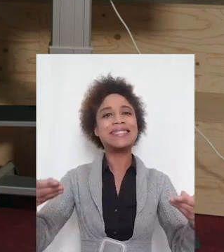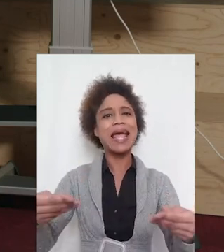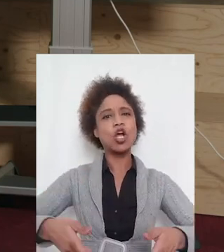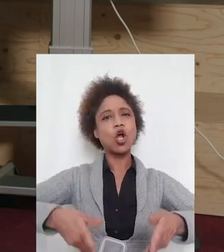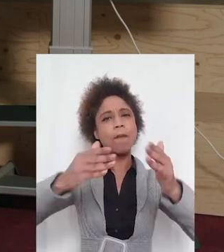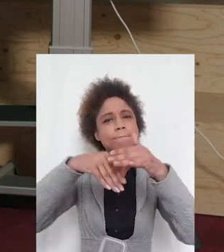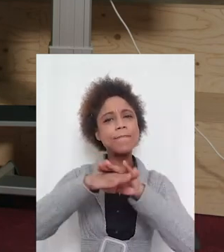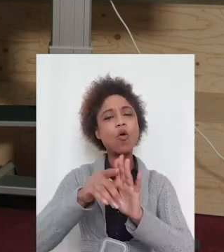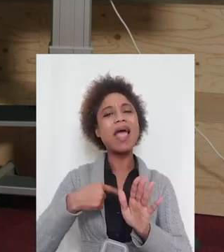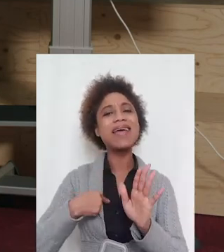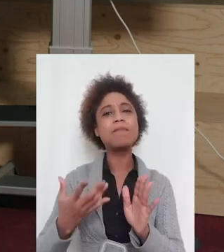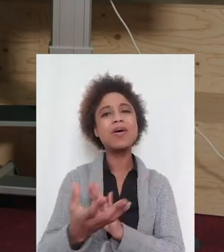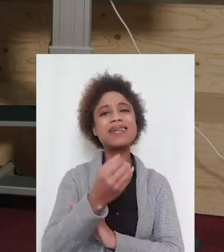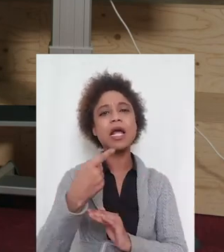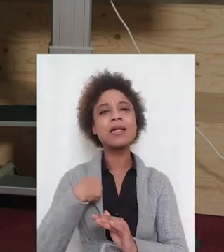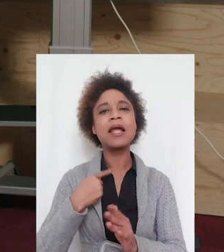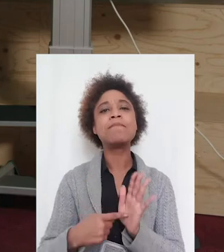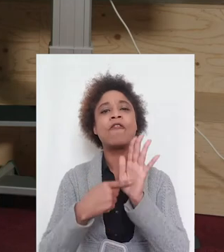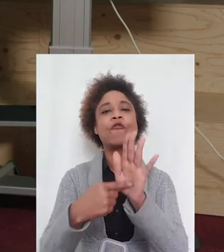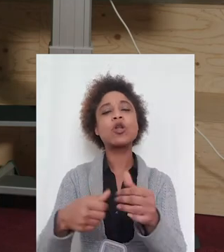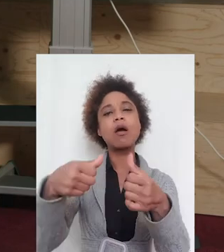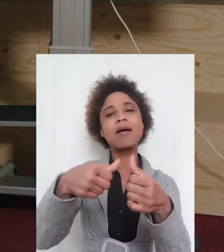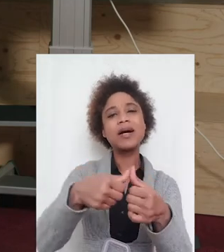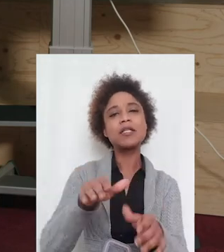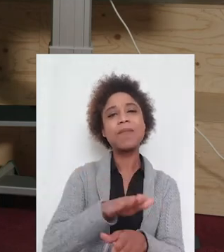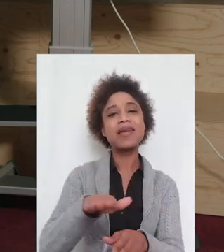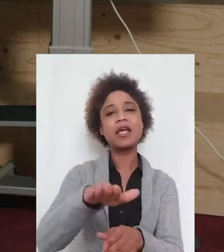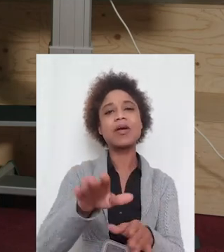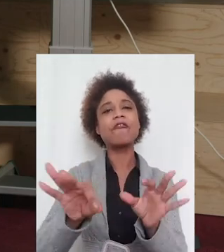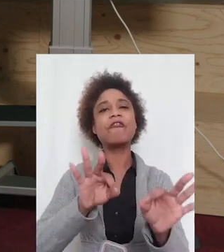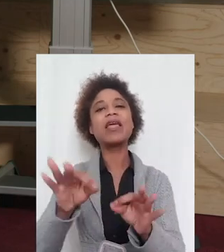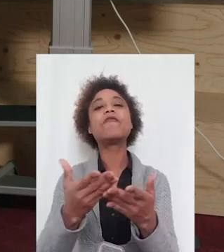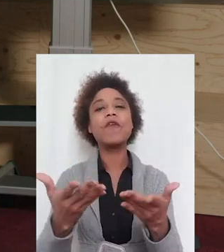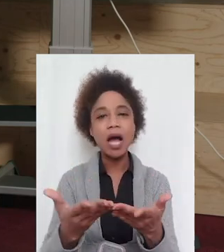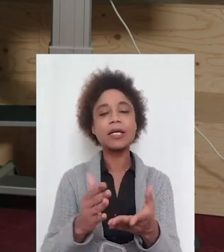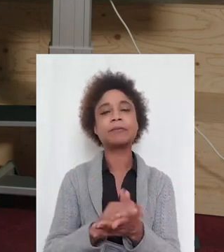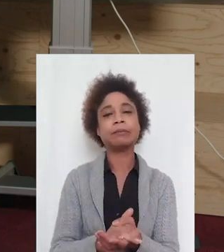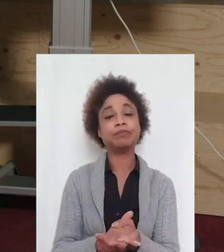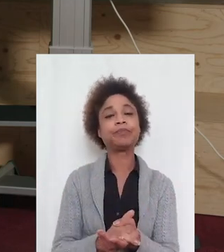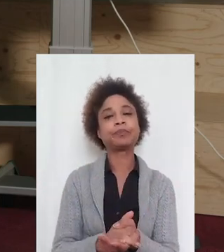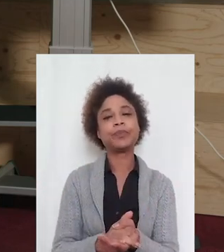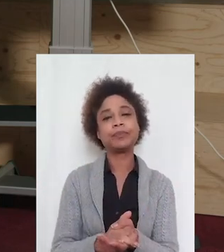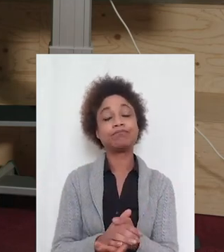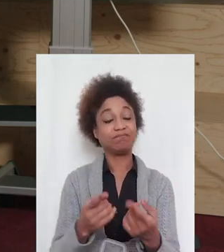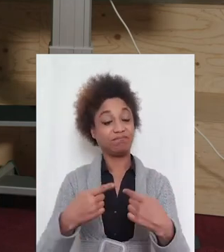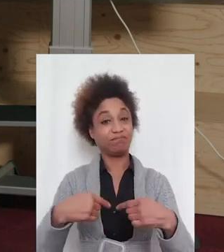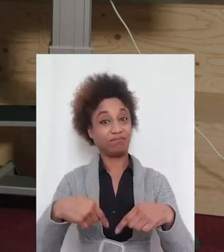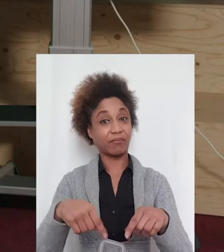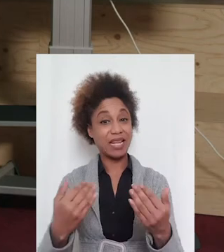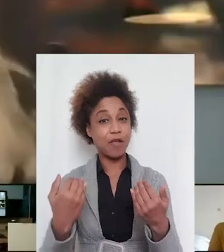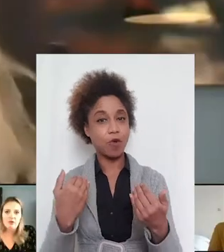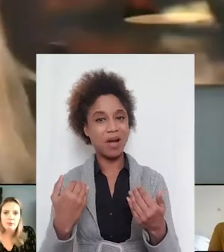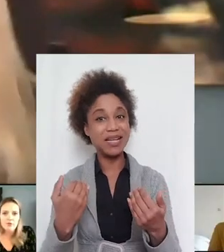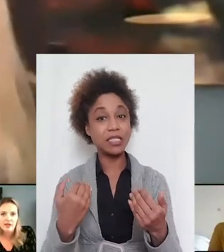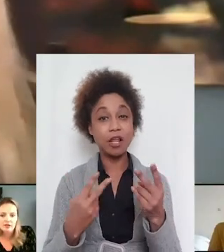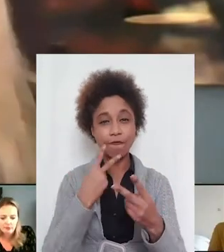de bereikbaarheid, zoals aangepaste parkeerplaatsen, te vinden is. Wij hebben dus deze informatievoorziening op